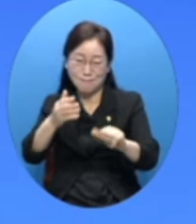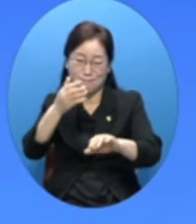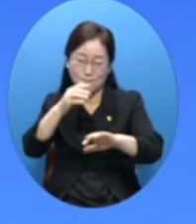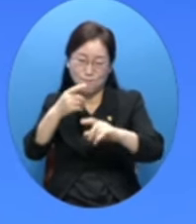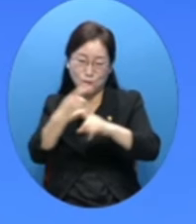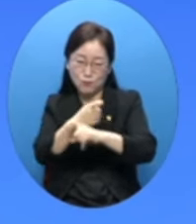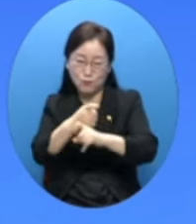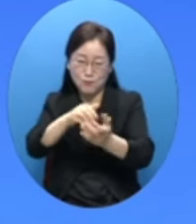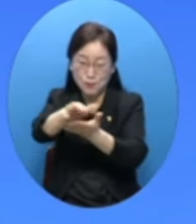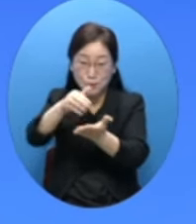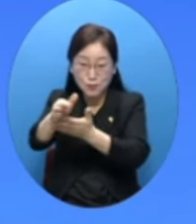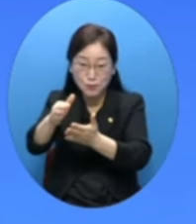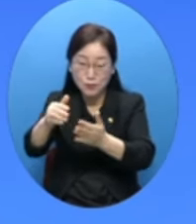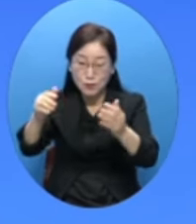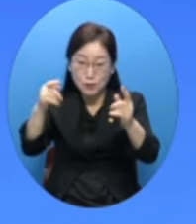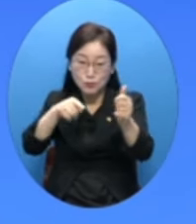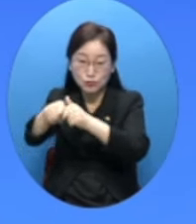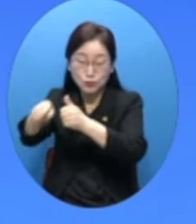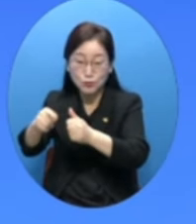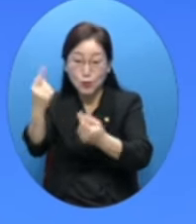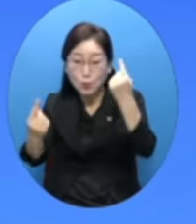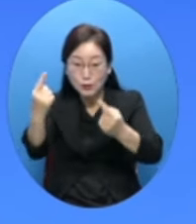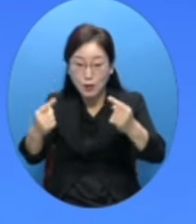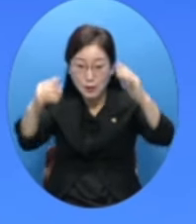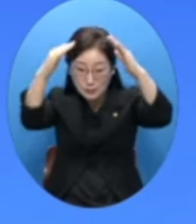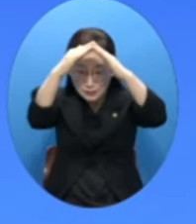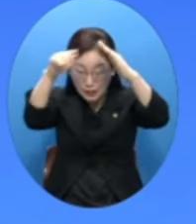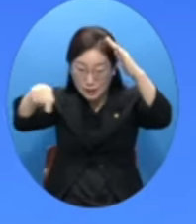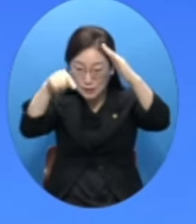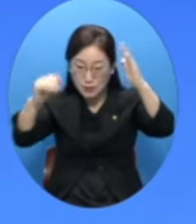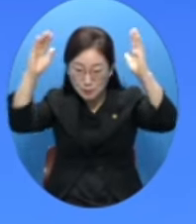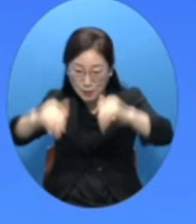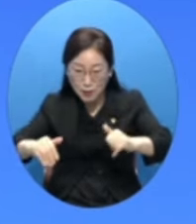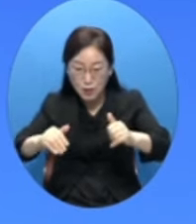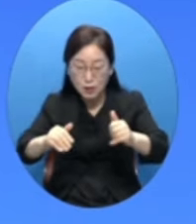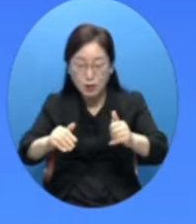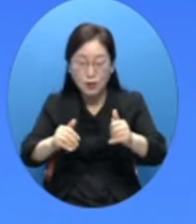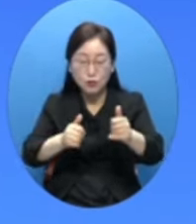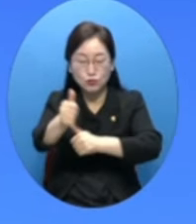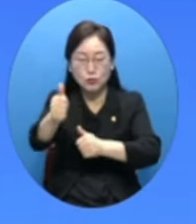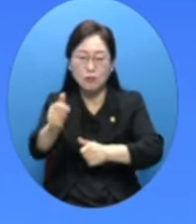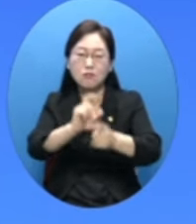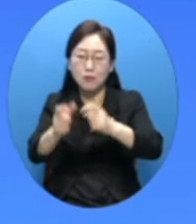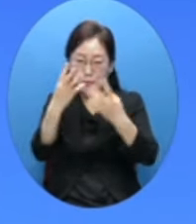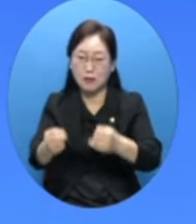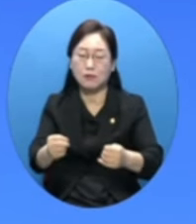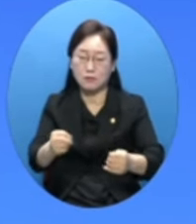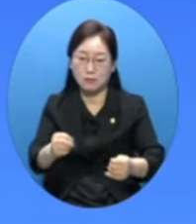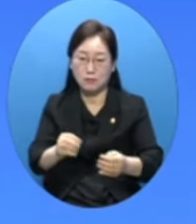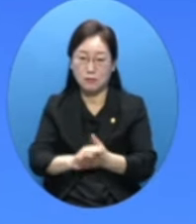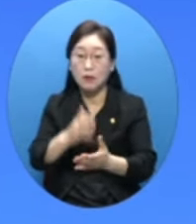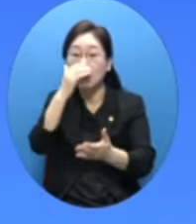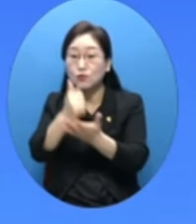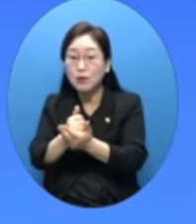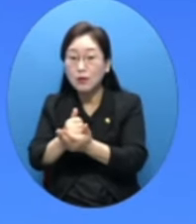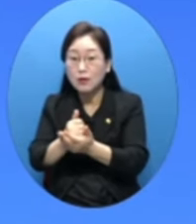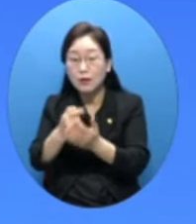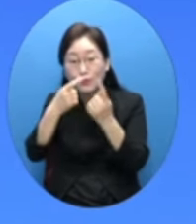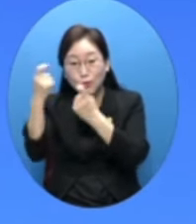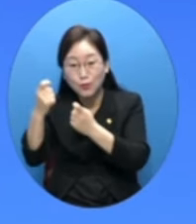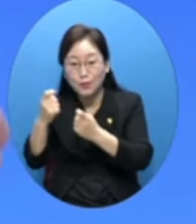그 신전을 무너뜨려 죽인 사람이 더 많았다고 성경은 기록하고 있습니다. 죄의 욕은 달콤하고